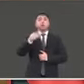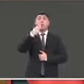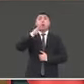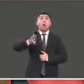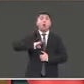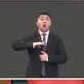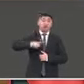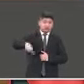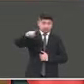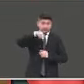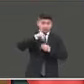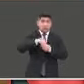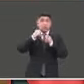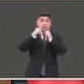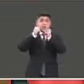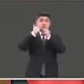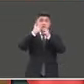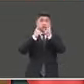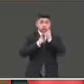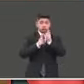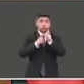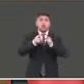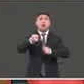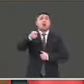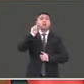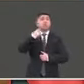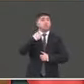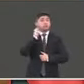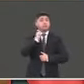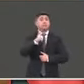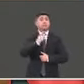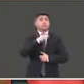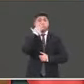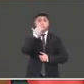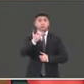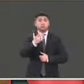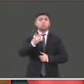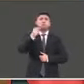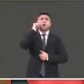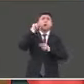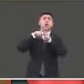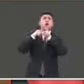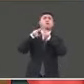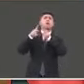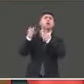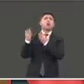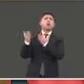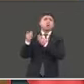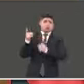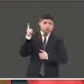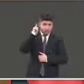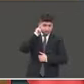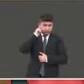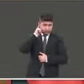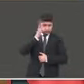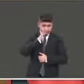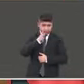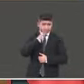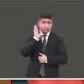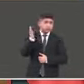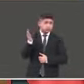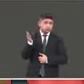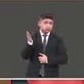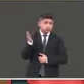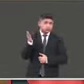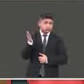öğrencimize burs ve kredi veriyoruz Kemal bunlardan haberin var mı